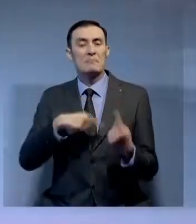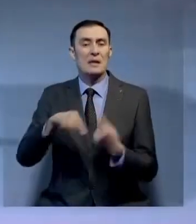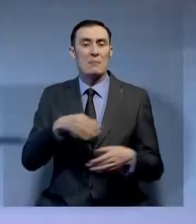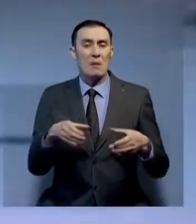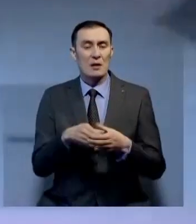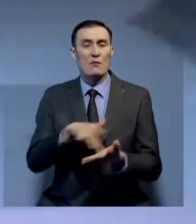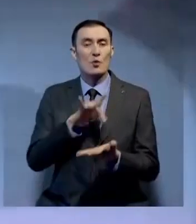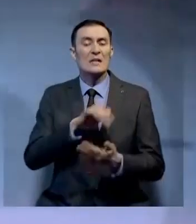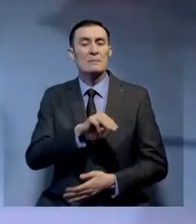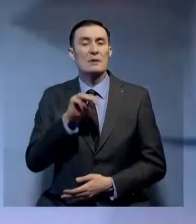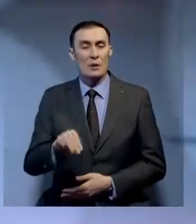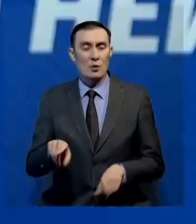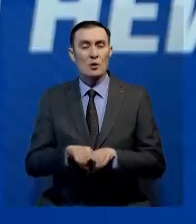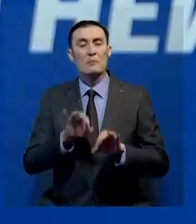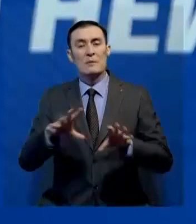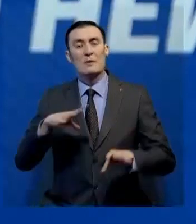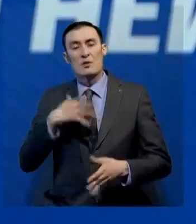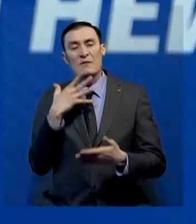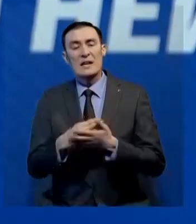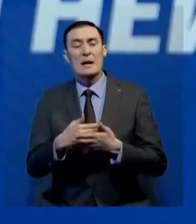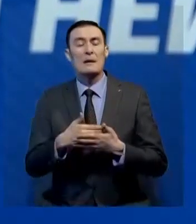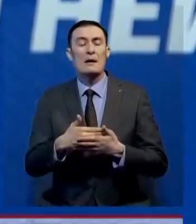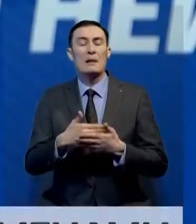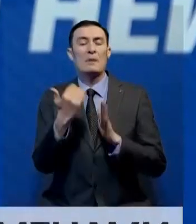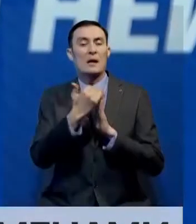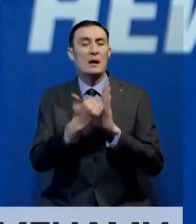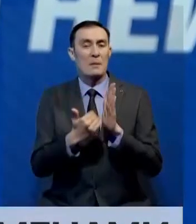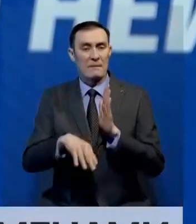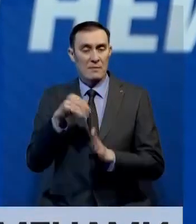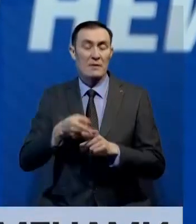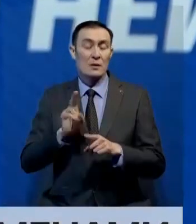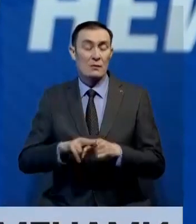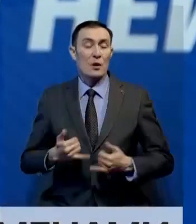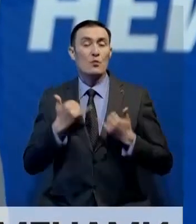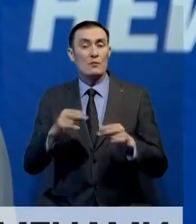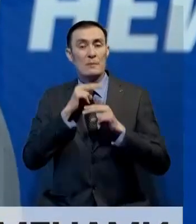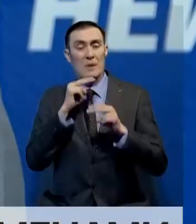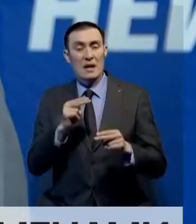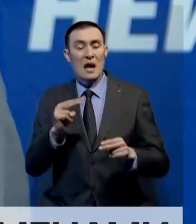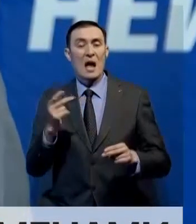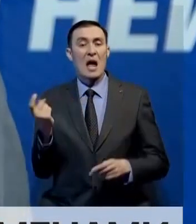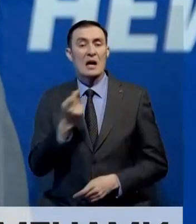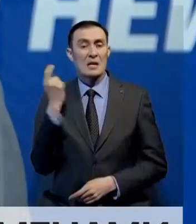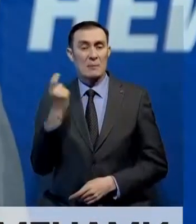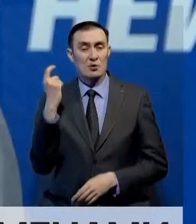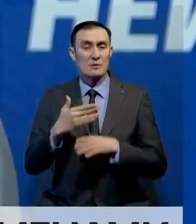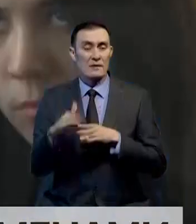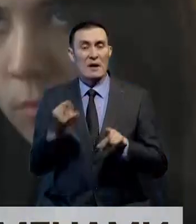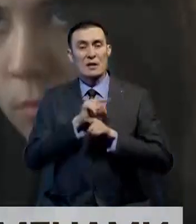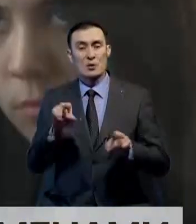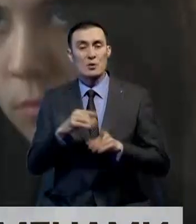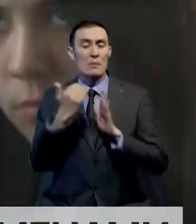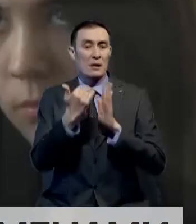предпринимателями Темиртау, которым рассказали о своей предвыборной платформе. Особое внимание уделили экономическому блоку